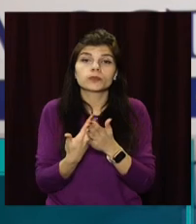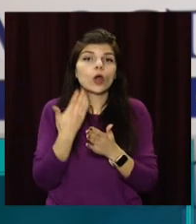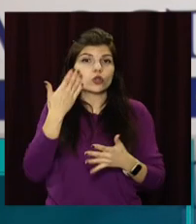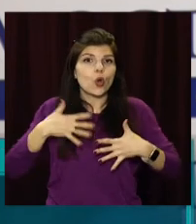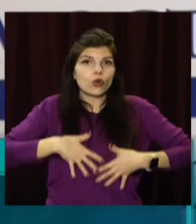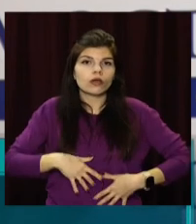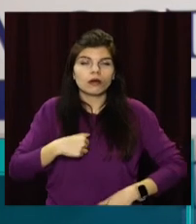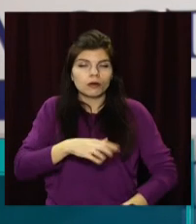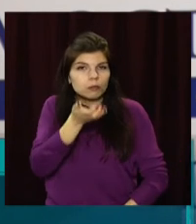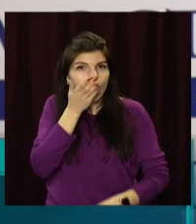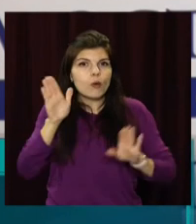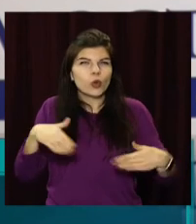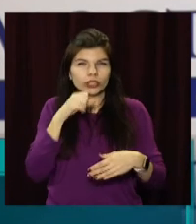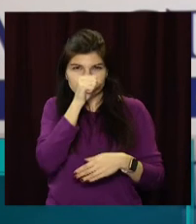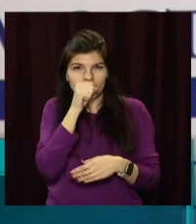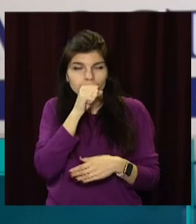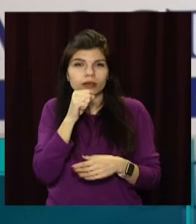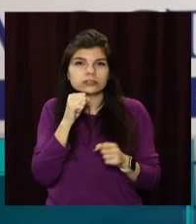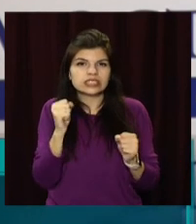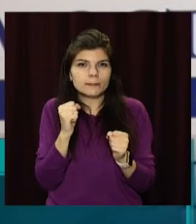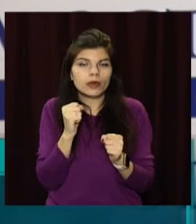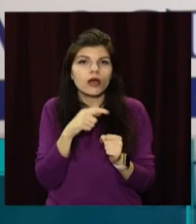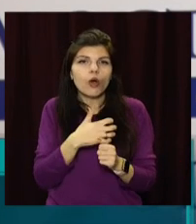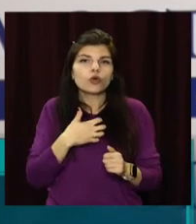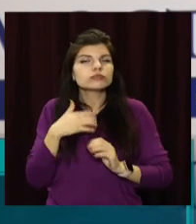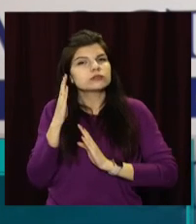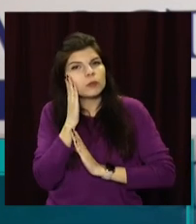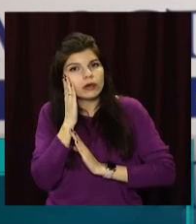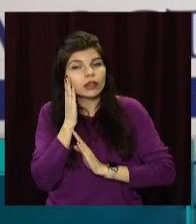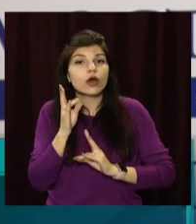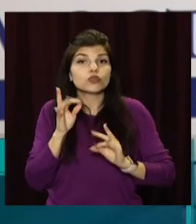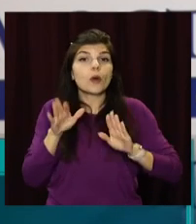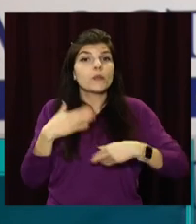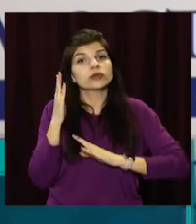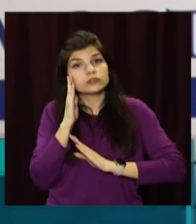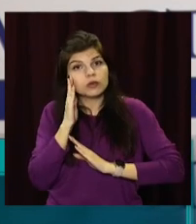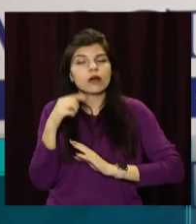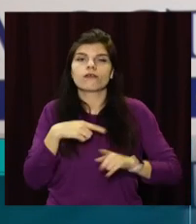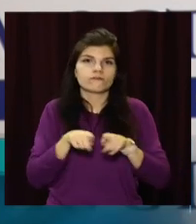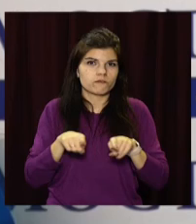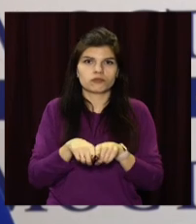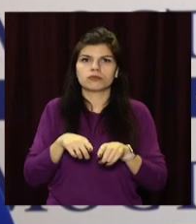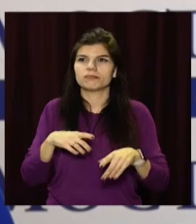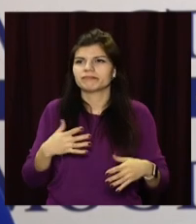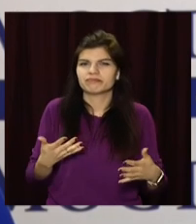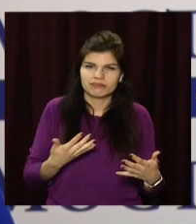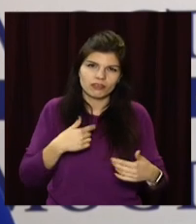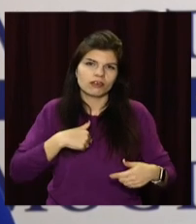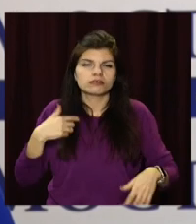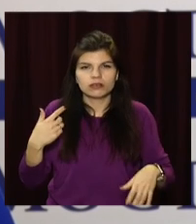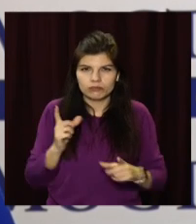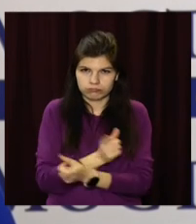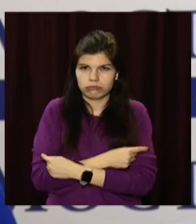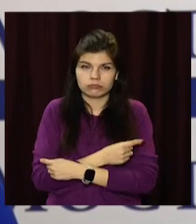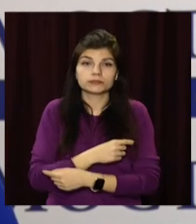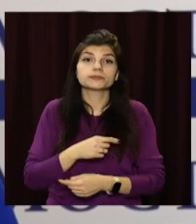організм виснажений після зими, йому постійно хочеться спати. Але після спання він все одно почувається втомленим.